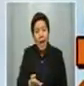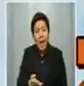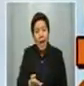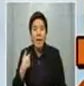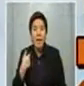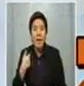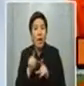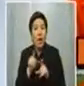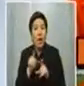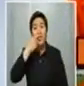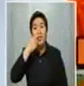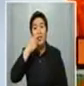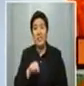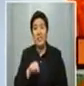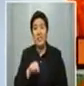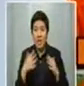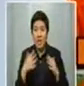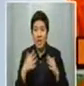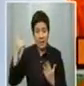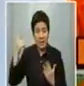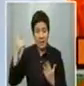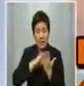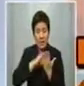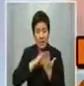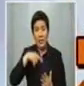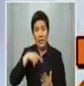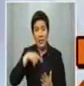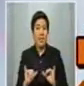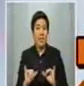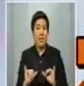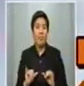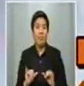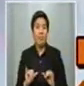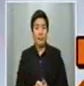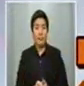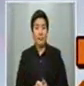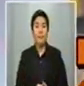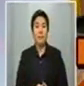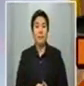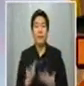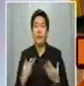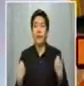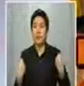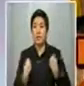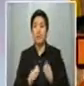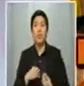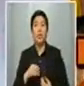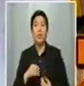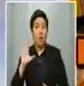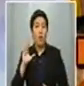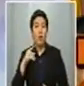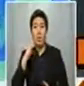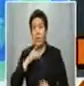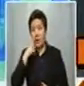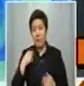านเรานี่แหละนะครับนี่นะก็ยังไม่ได้กลับมาที่ประเทศไทยนะครับนี่นะการแต่งเนื้อแต่งตัวของช